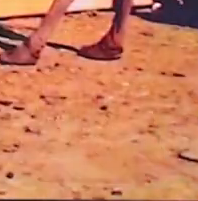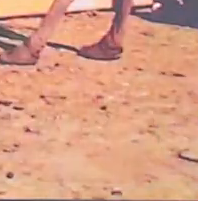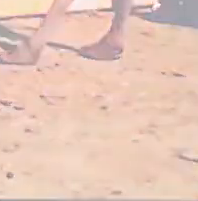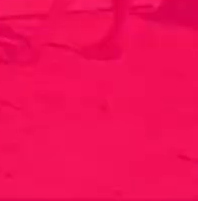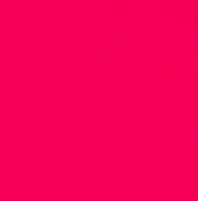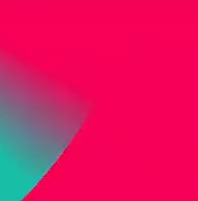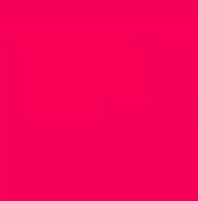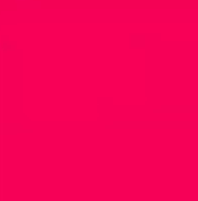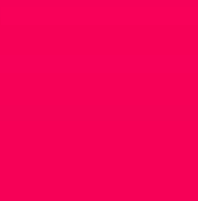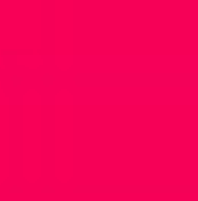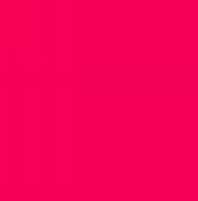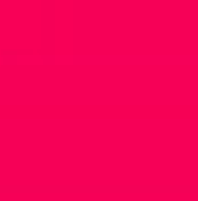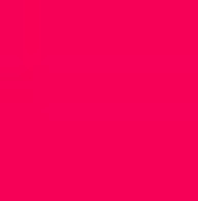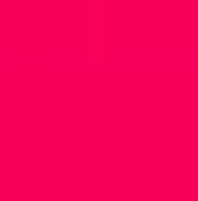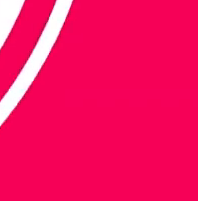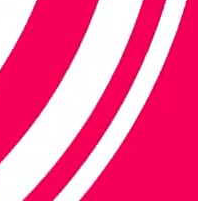suka